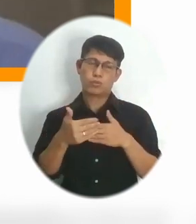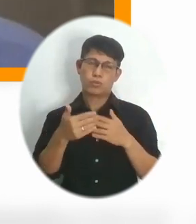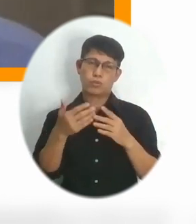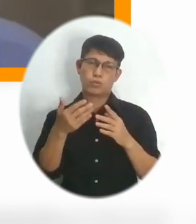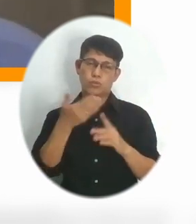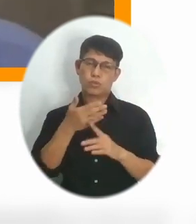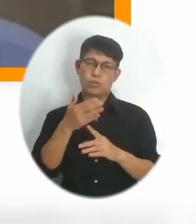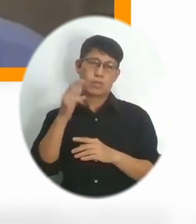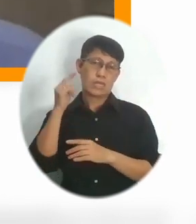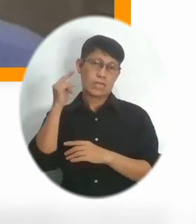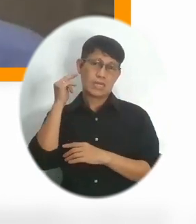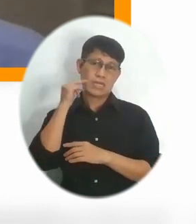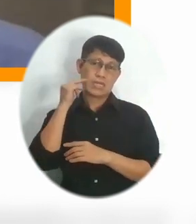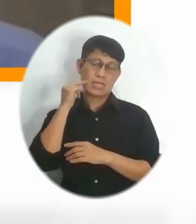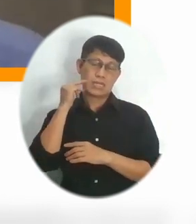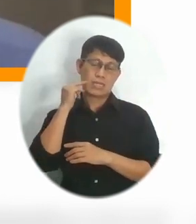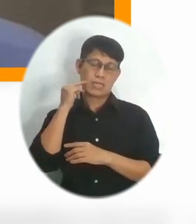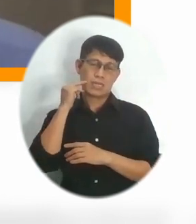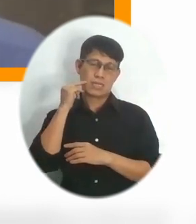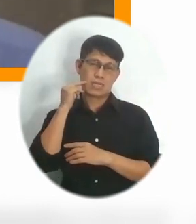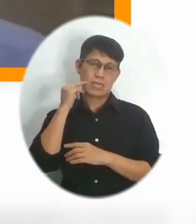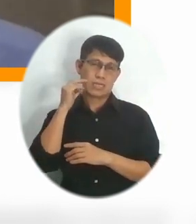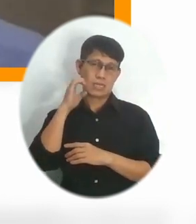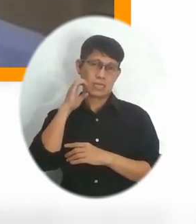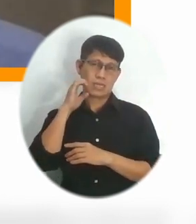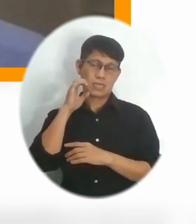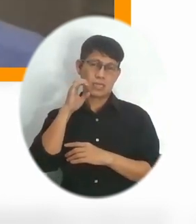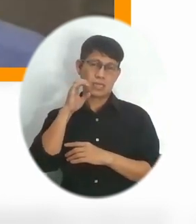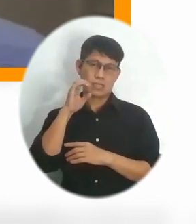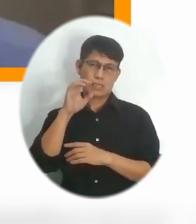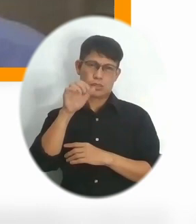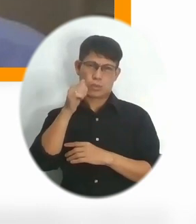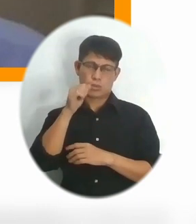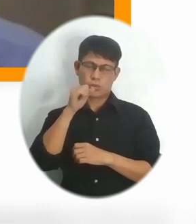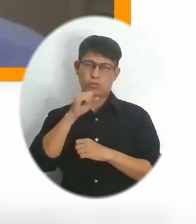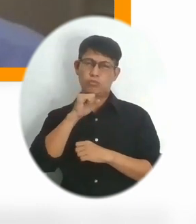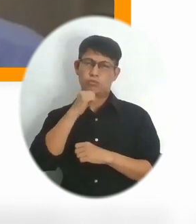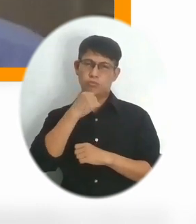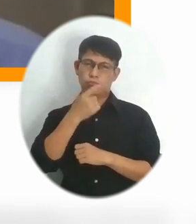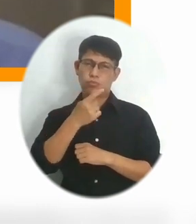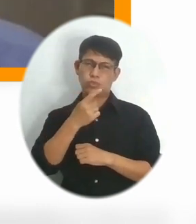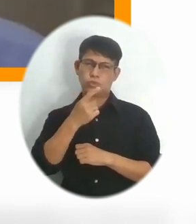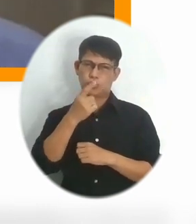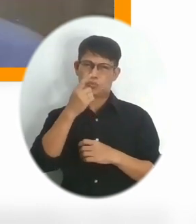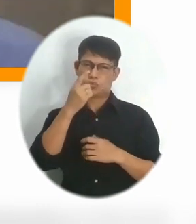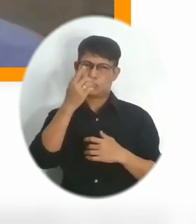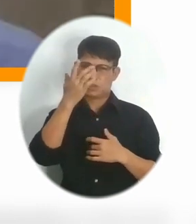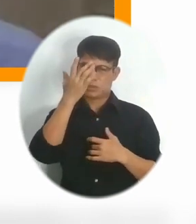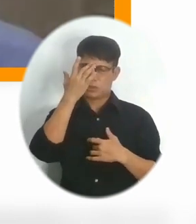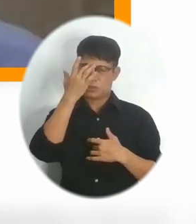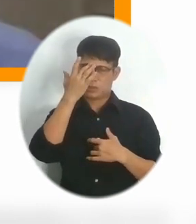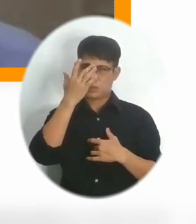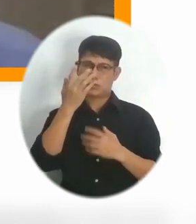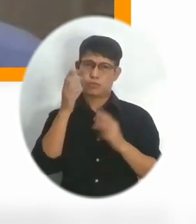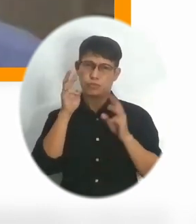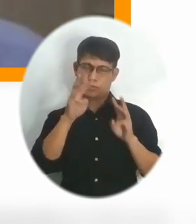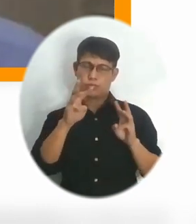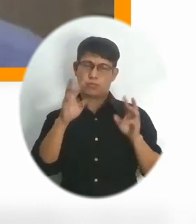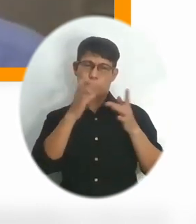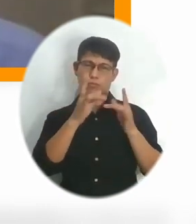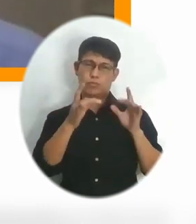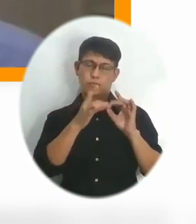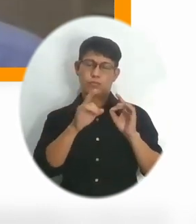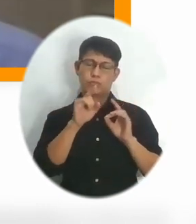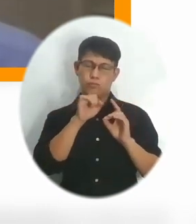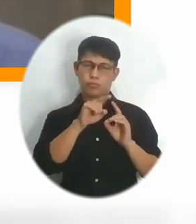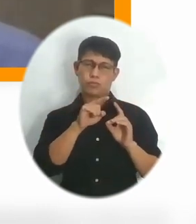pasyente tinutulungan na batang si Natalie Esmeharda. Apatatanggo lang ang batang ito. Meron siyang problema sa pandinig.